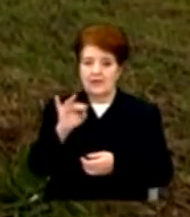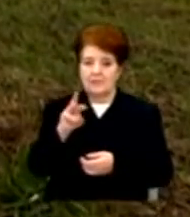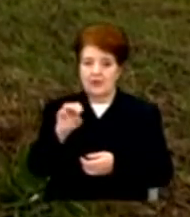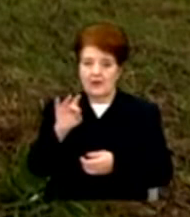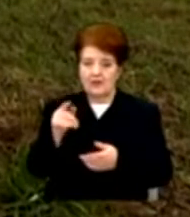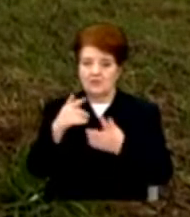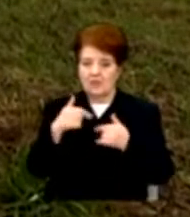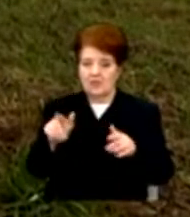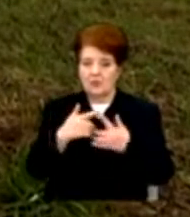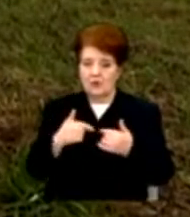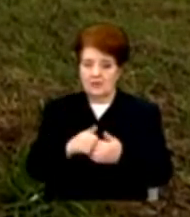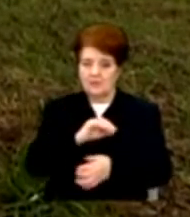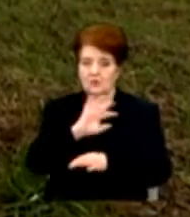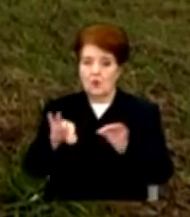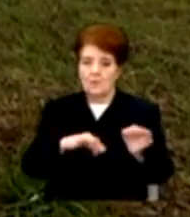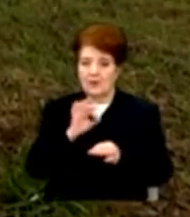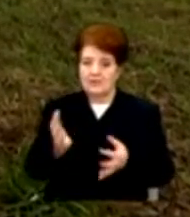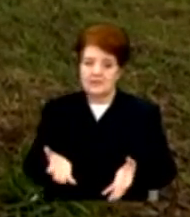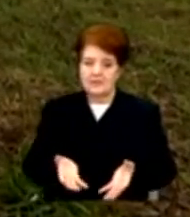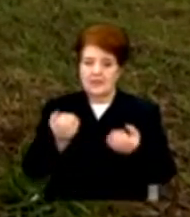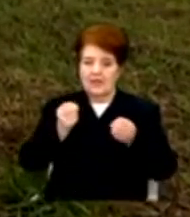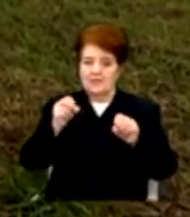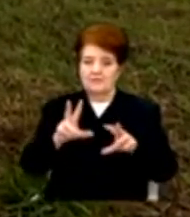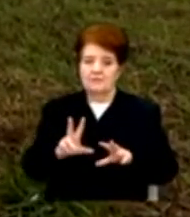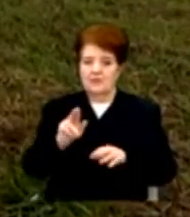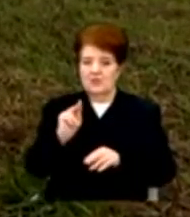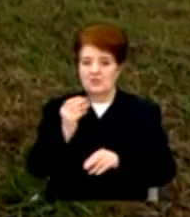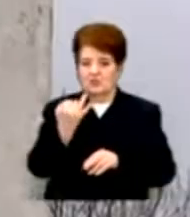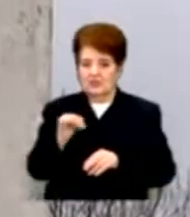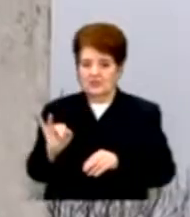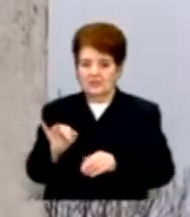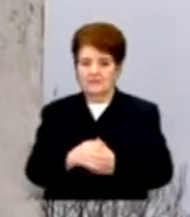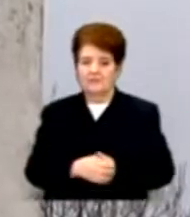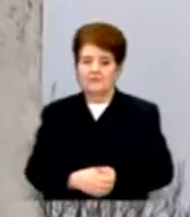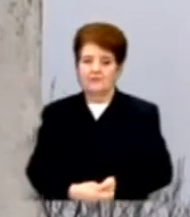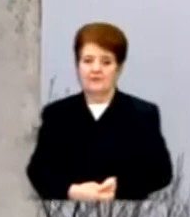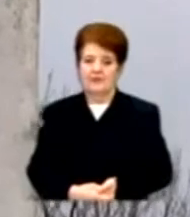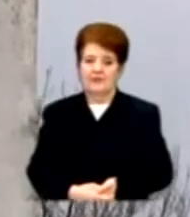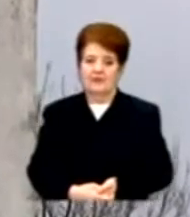și alte organizații au lansat un proiect pentru salvarea speciei.